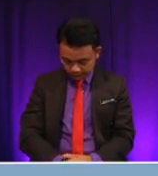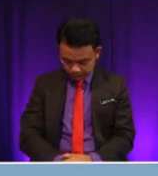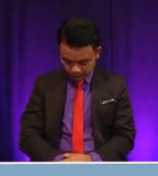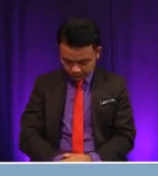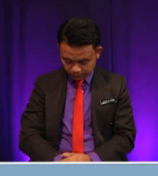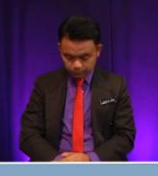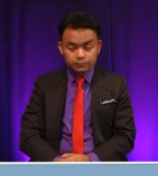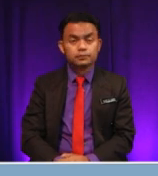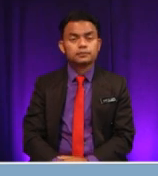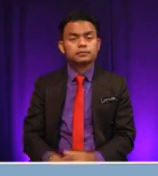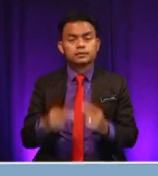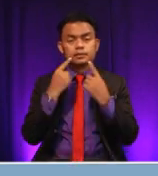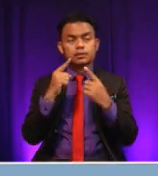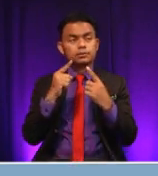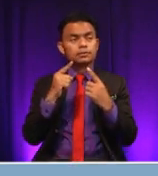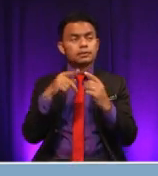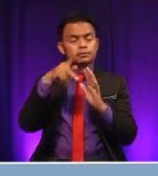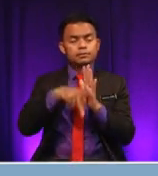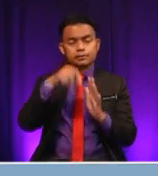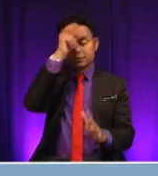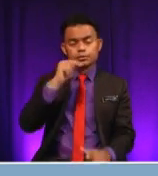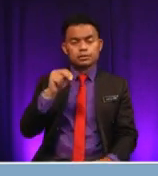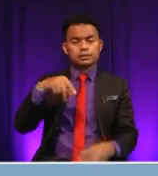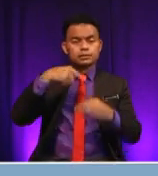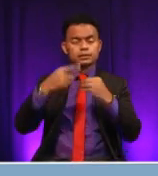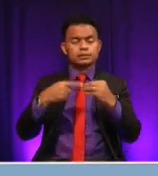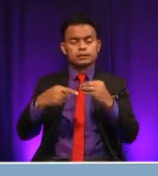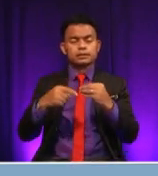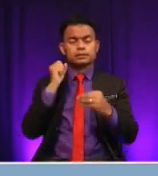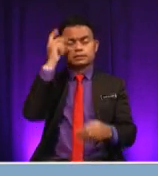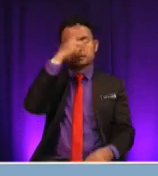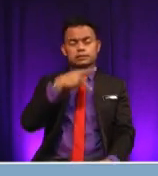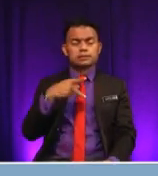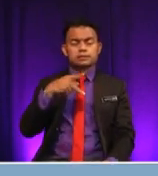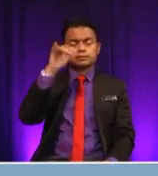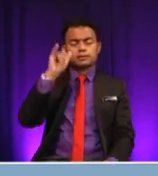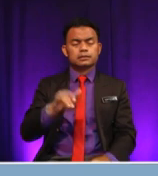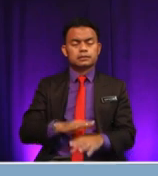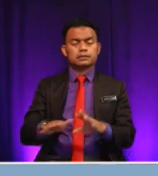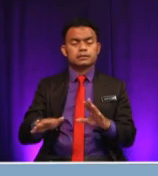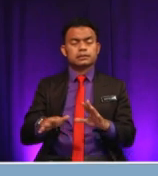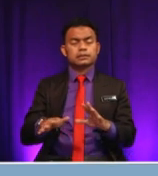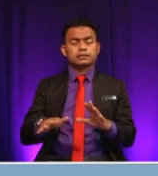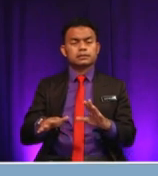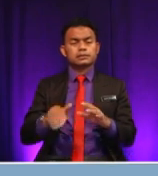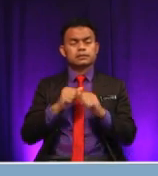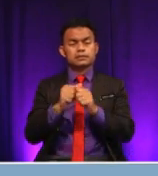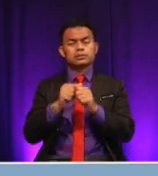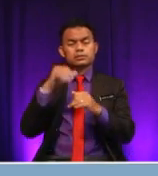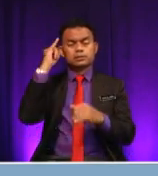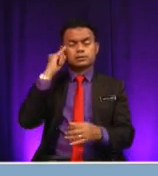jawaban dia persoalan tentang sikap seseorang yang tidak menepati janji akan dibenci oleh